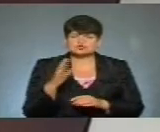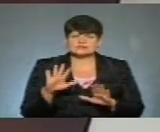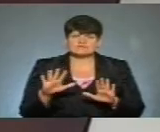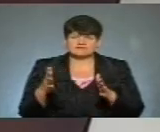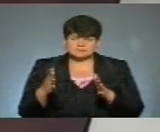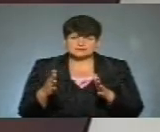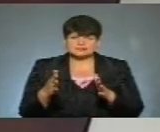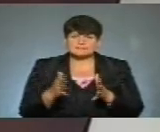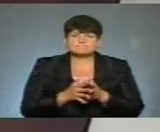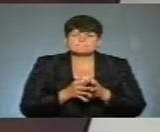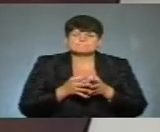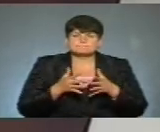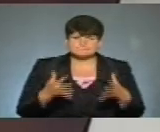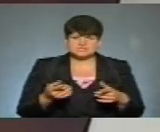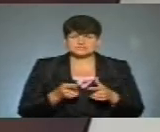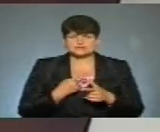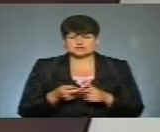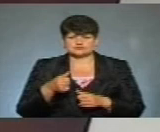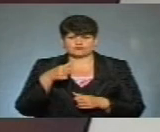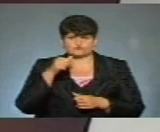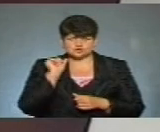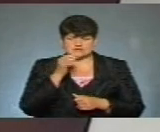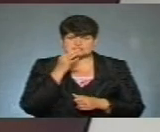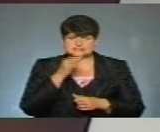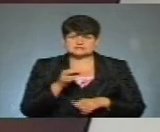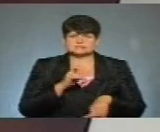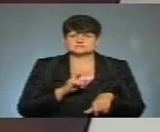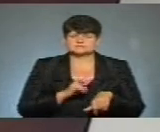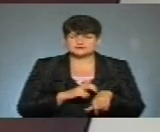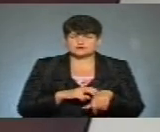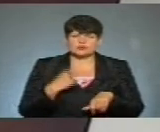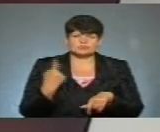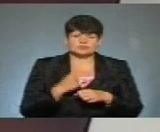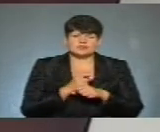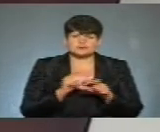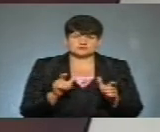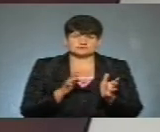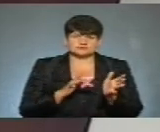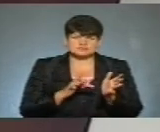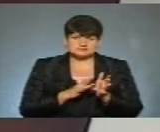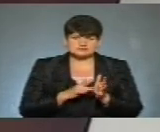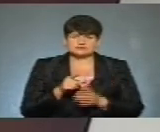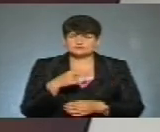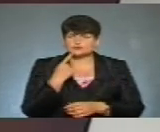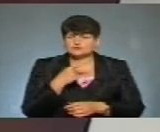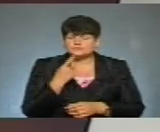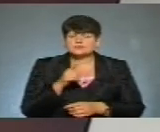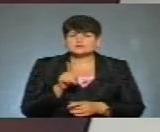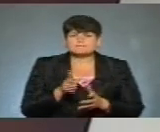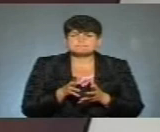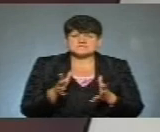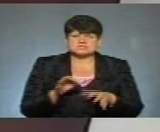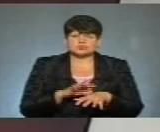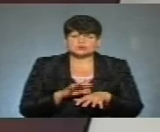випадків COVID-19 більше, аніж учора, розповів епідеміолог обласного лабораторного центру Володимир Паничев. За його словами, найбільше